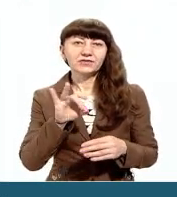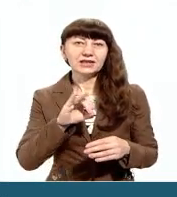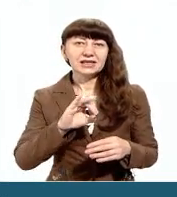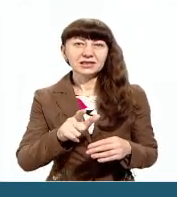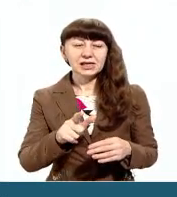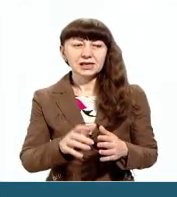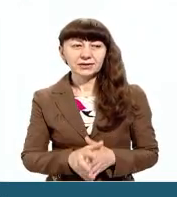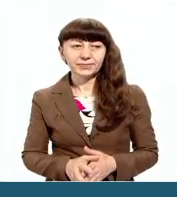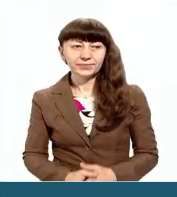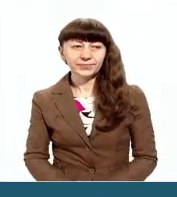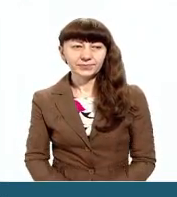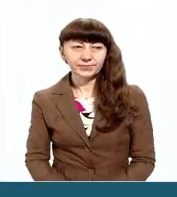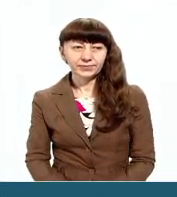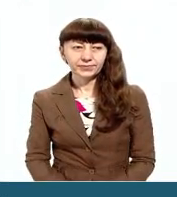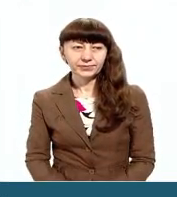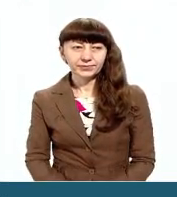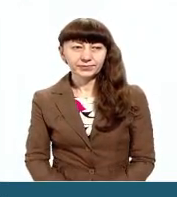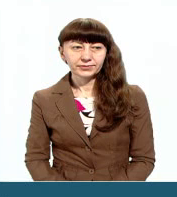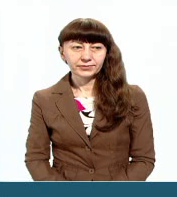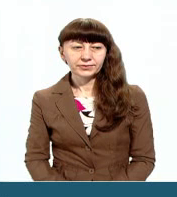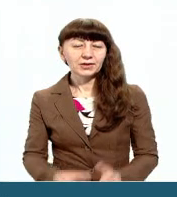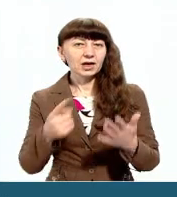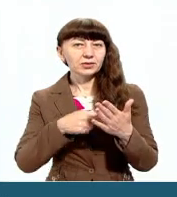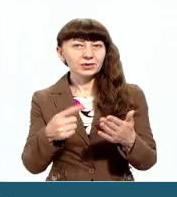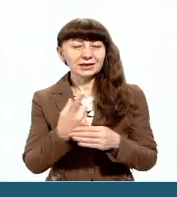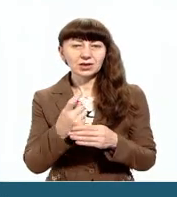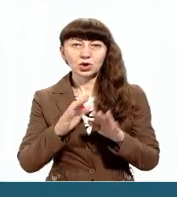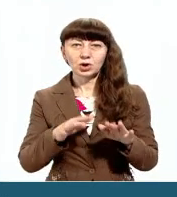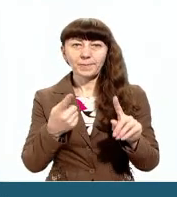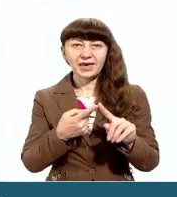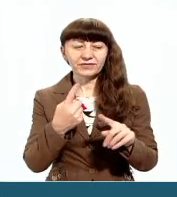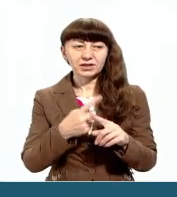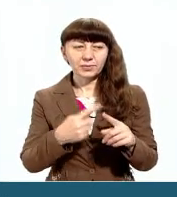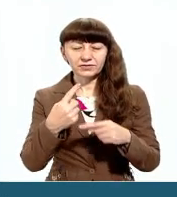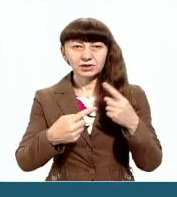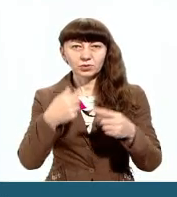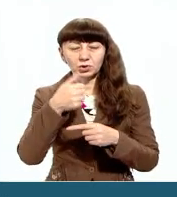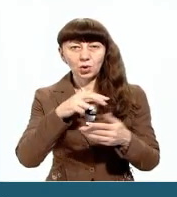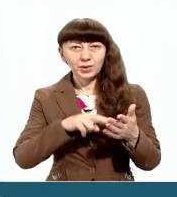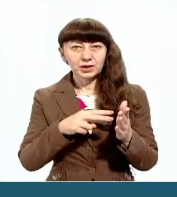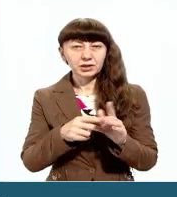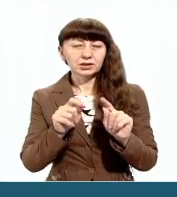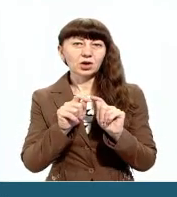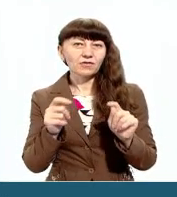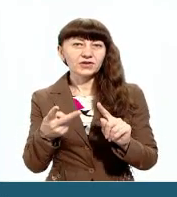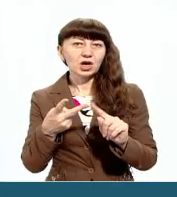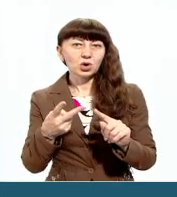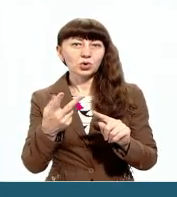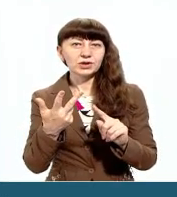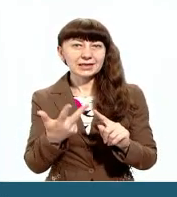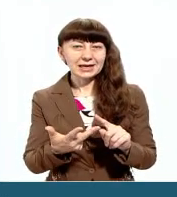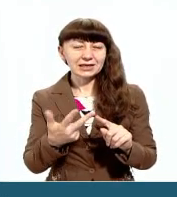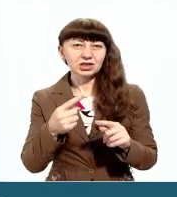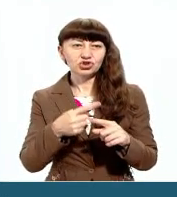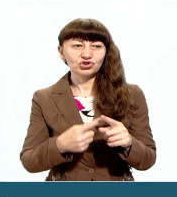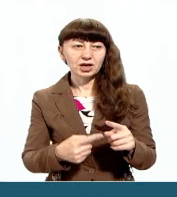сгорания и компонентов ведущих мостов. Отмечу, что это только первый этап. В следующем году планируется запуск второго и третьих этапов. Это завод